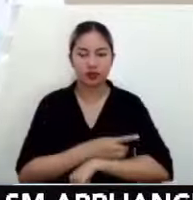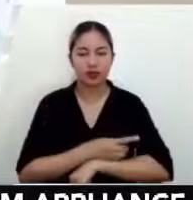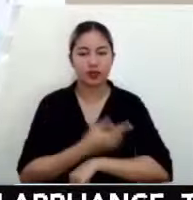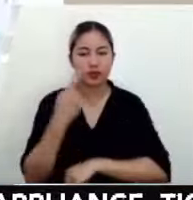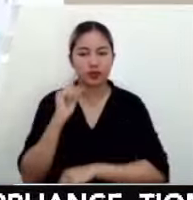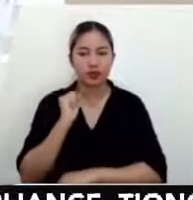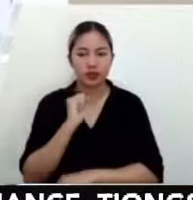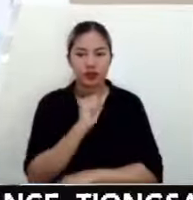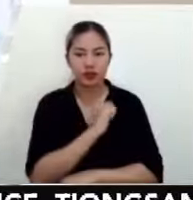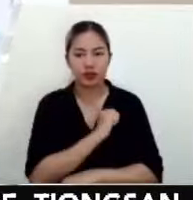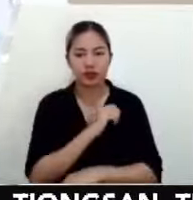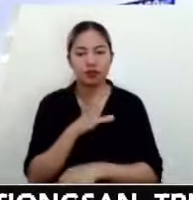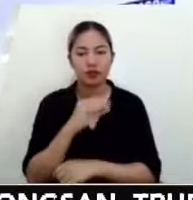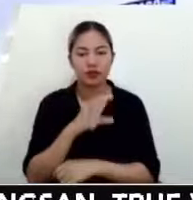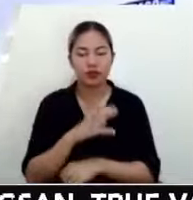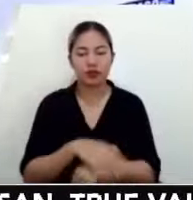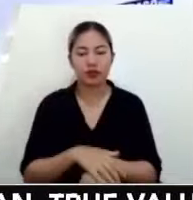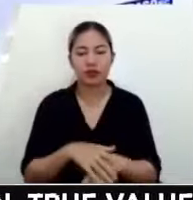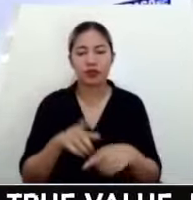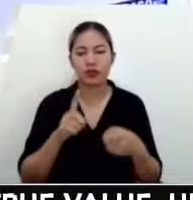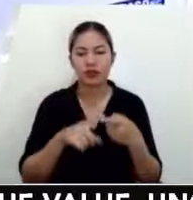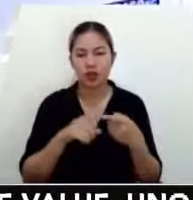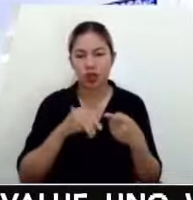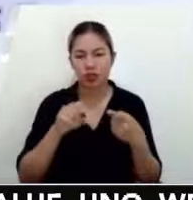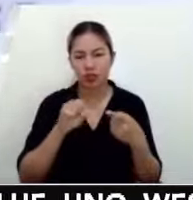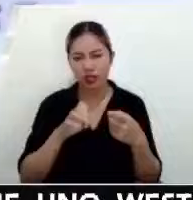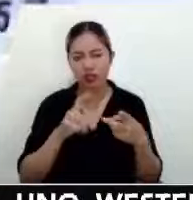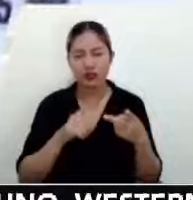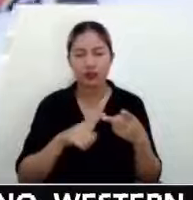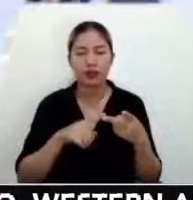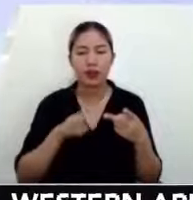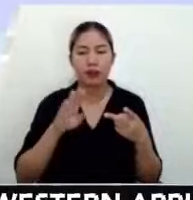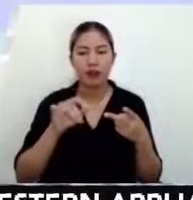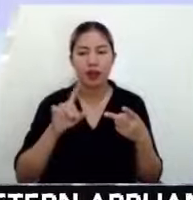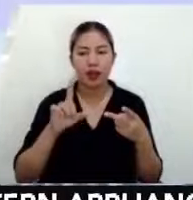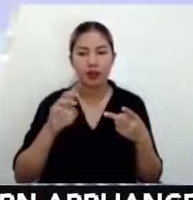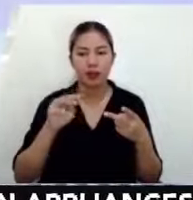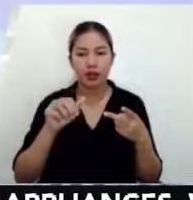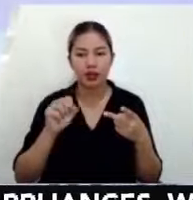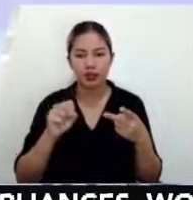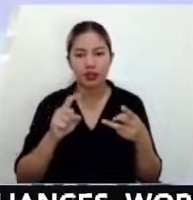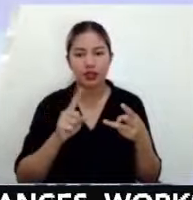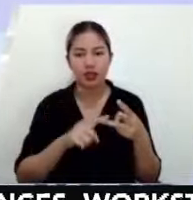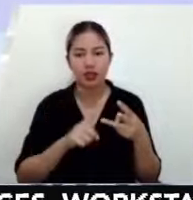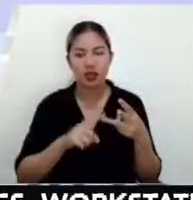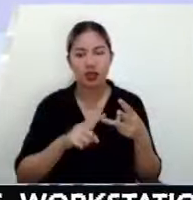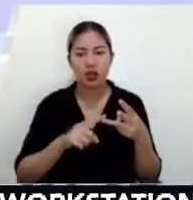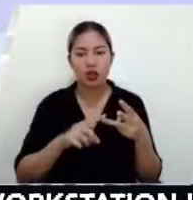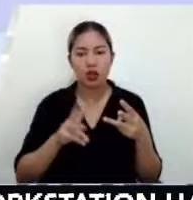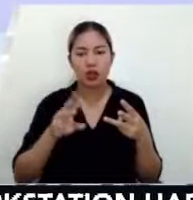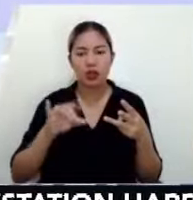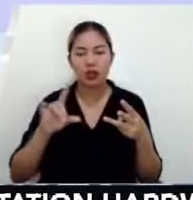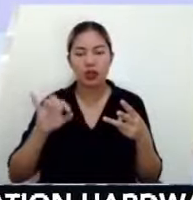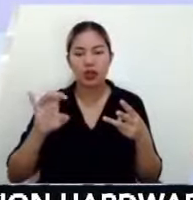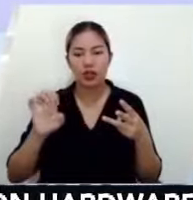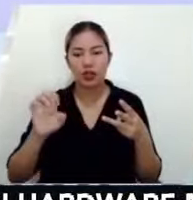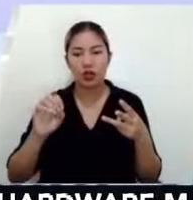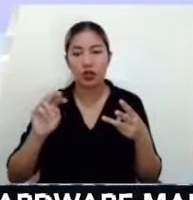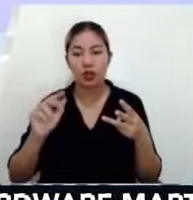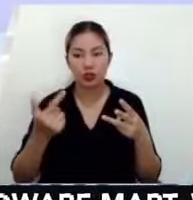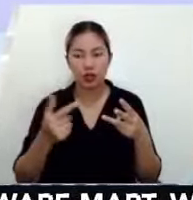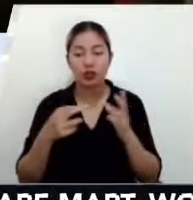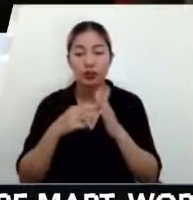Bonilla, Jaime Balmas, at si Dr. Willie Ong na nirepresent ng kanyang misis. As